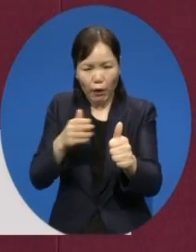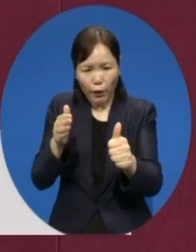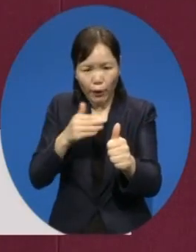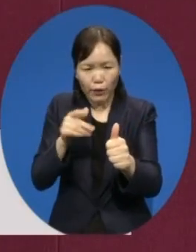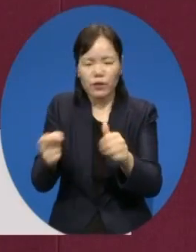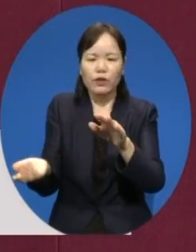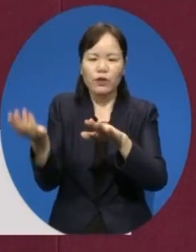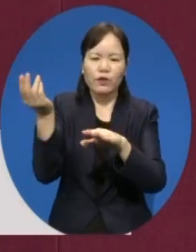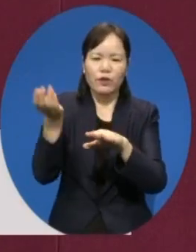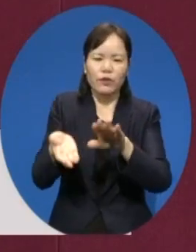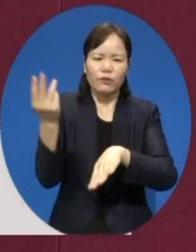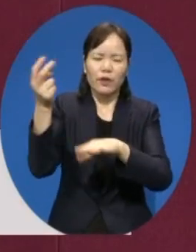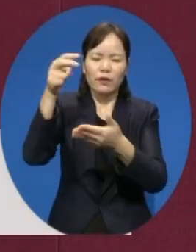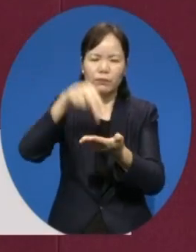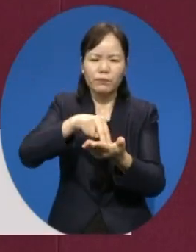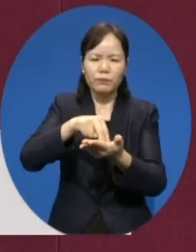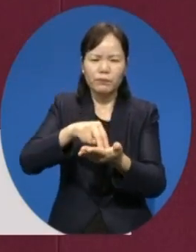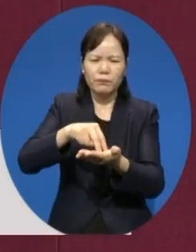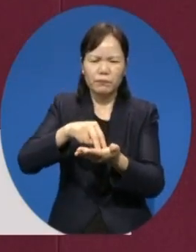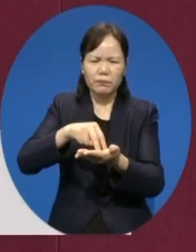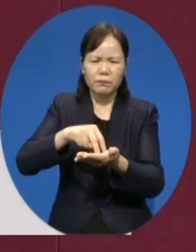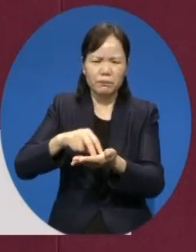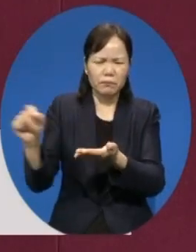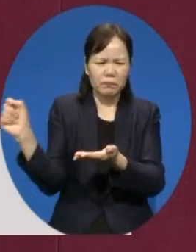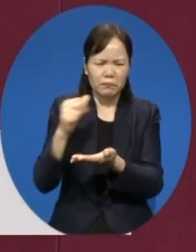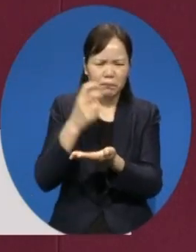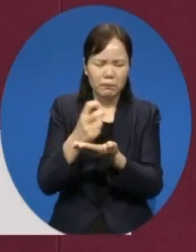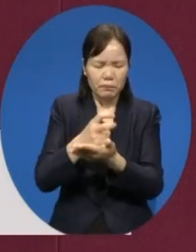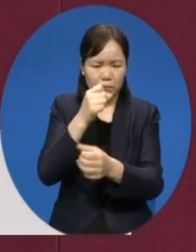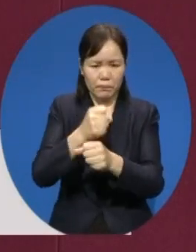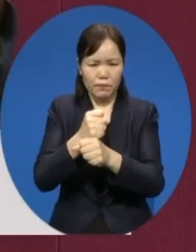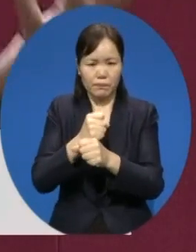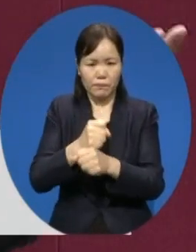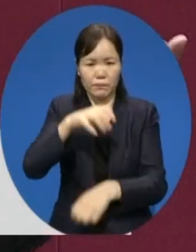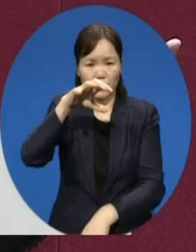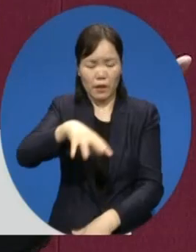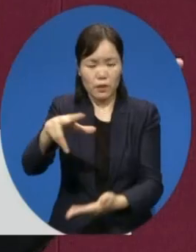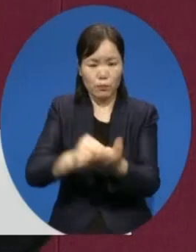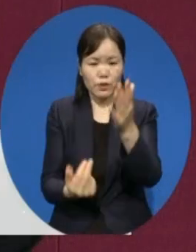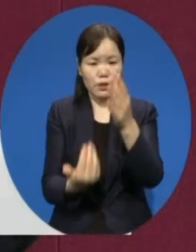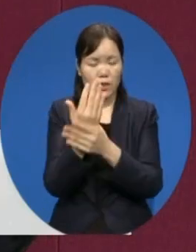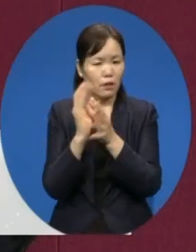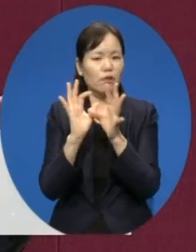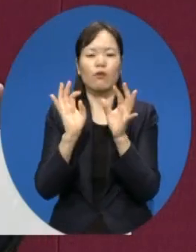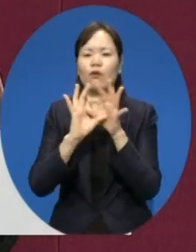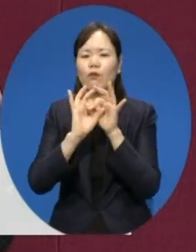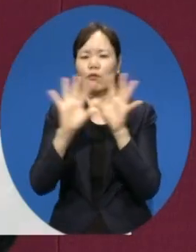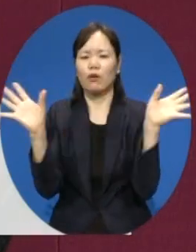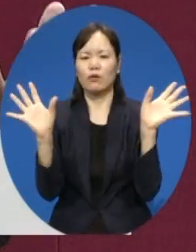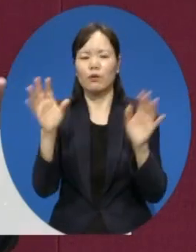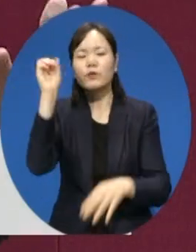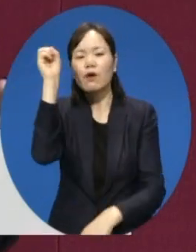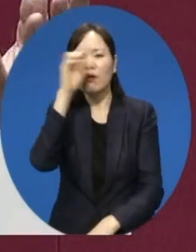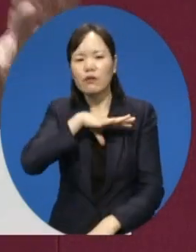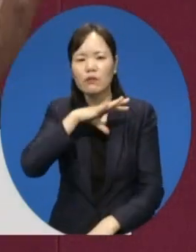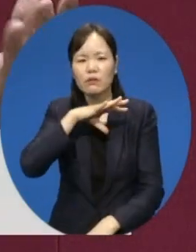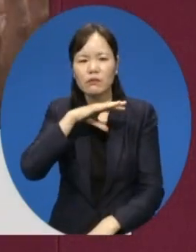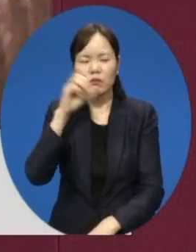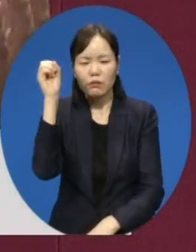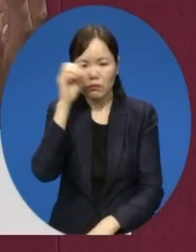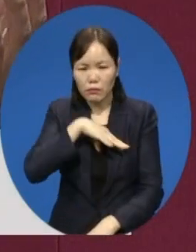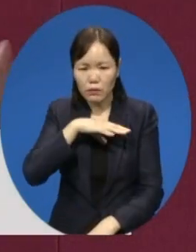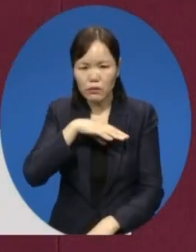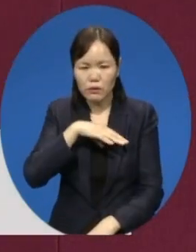올라타서 졸속법안부터 만듭니다. 현장에서 어떤 부작용이 나든 상관없습니다. 그냥 떴다방처럼